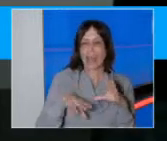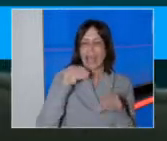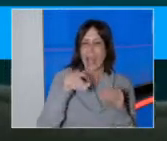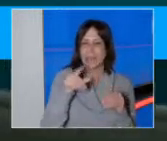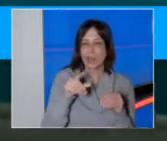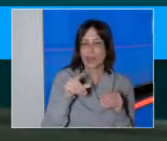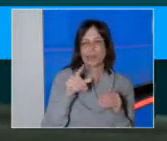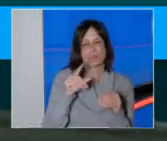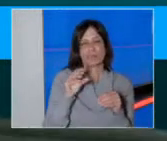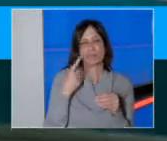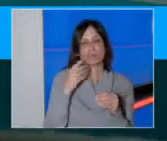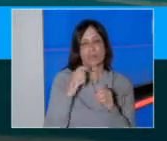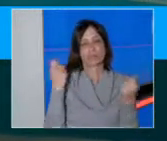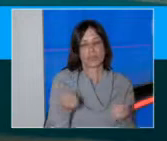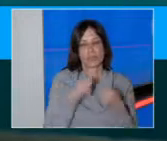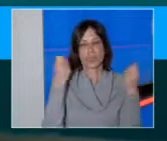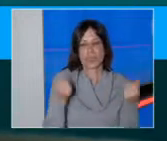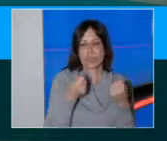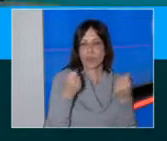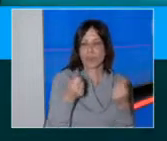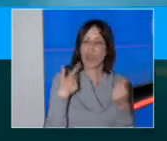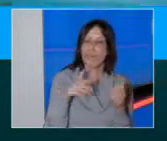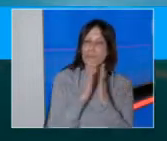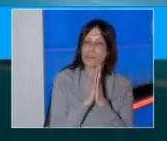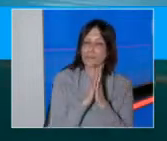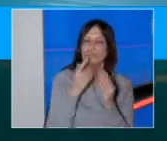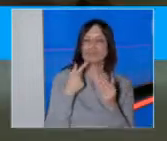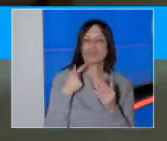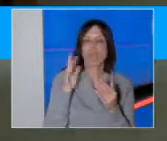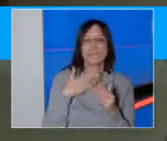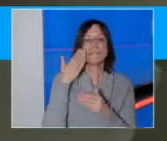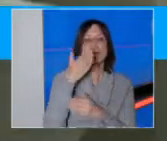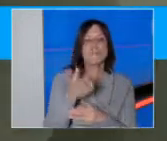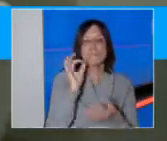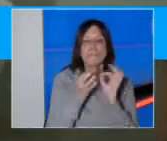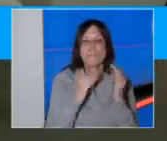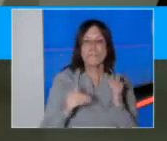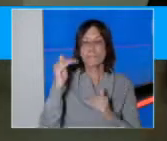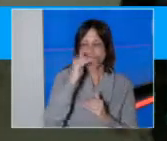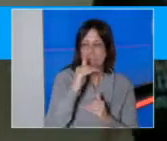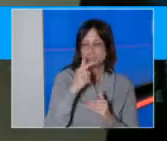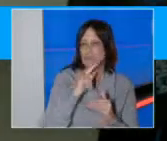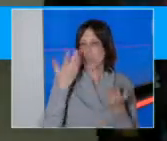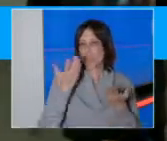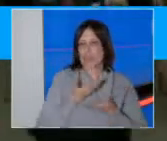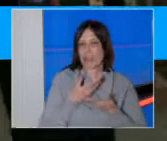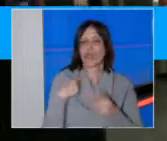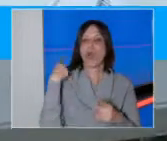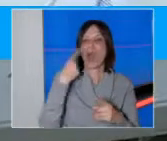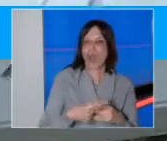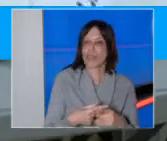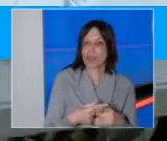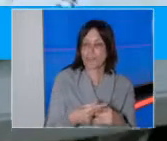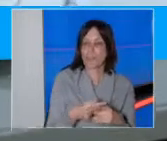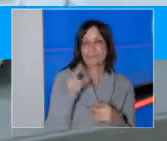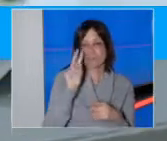ואנשים... כשפנינו לבגץ, הגענו על בגץ, וגם אז לא קיבלנו, עד היום לא קיבלנו את הפרוטוקולים מהבחירות הקודמות. אנחנו באמת, יש